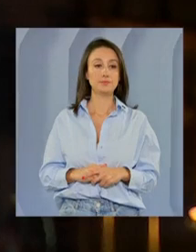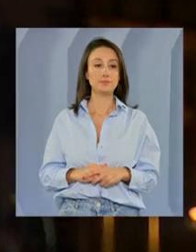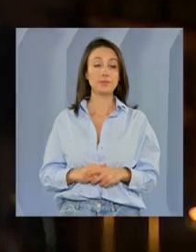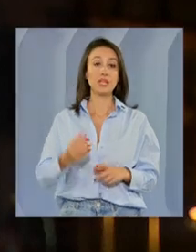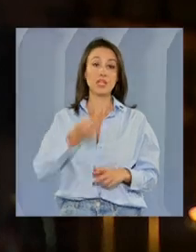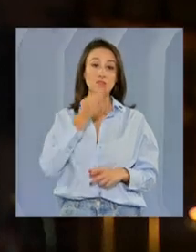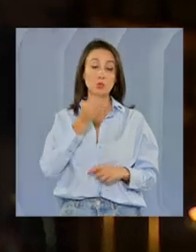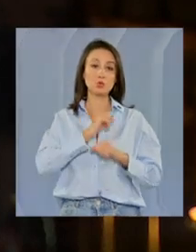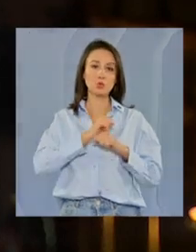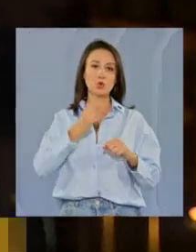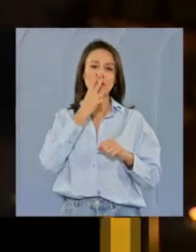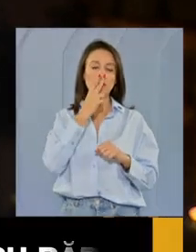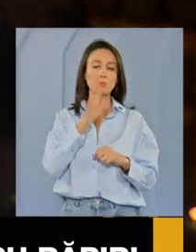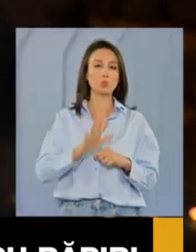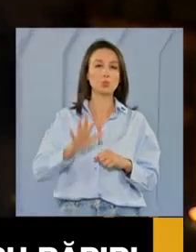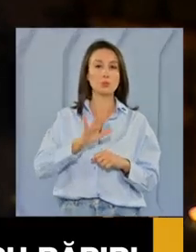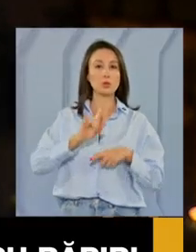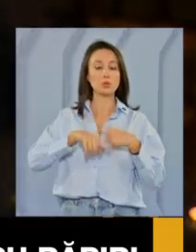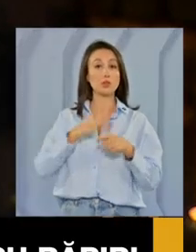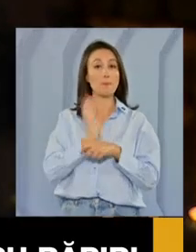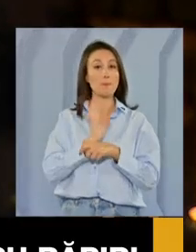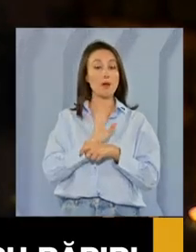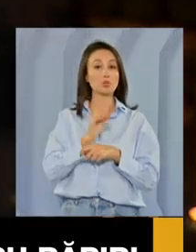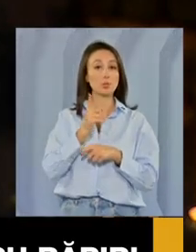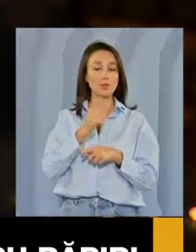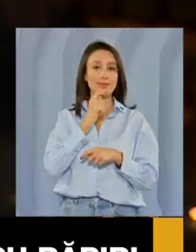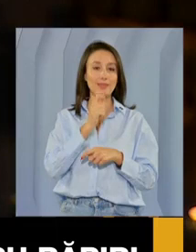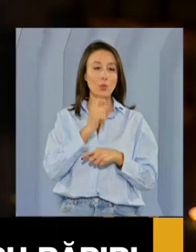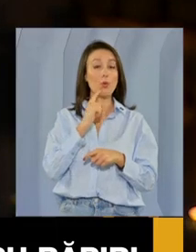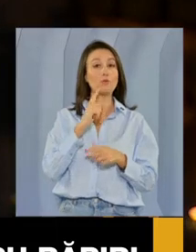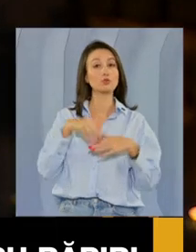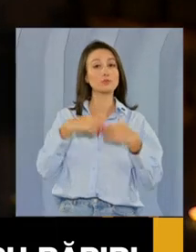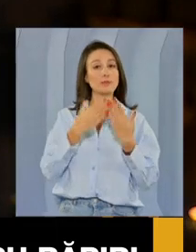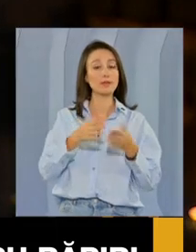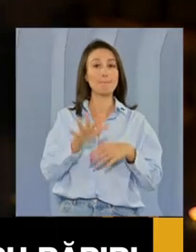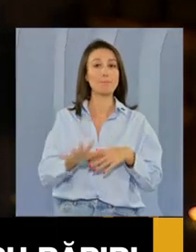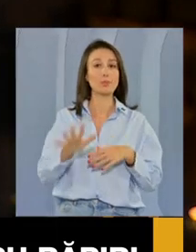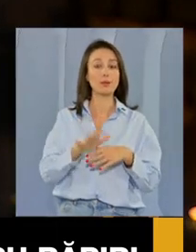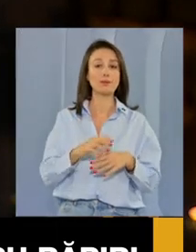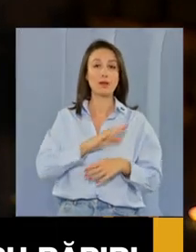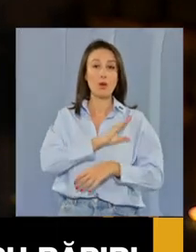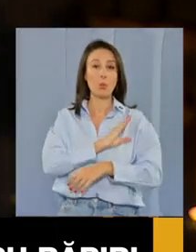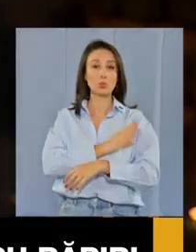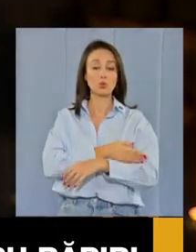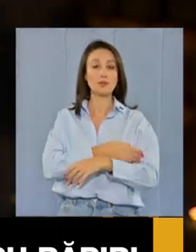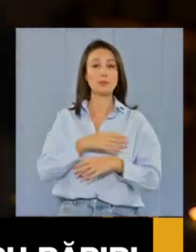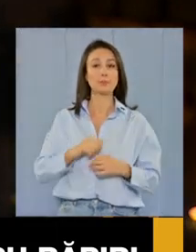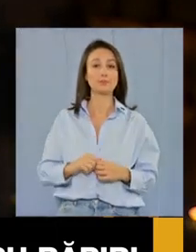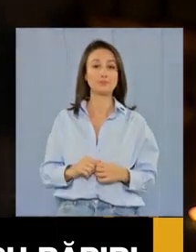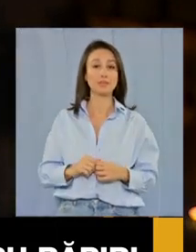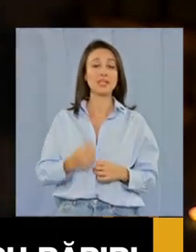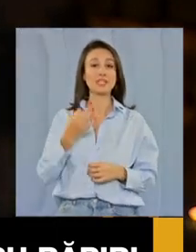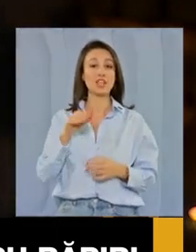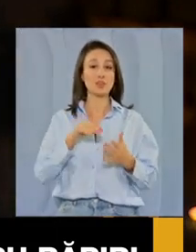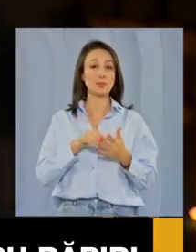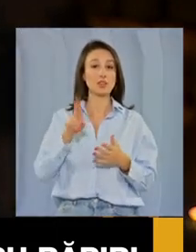Dezvăluiri incredibile apar în spațiul public după ce imaginile cu un interogatoriu au fost date publicității de autoritățile palestiniene.